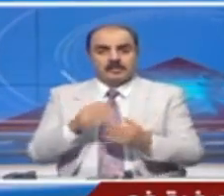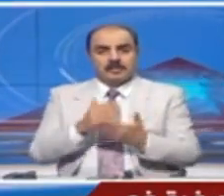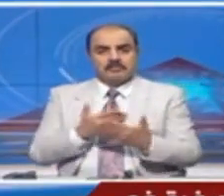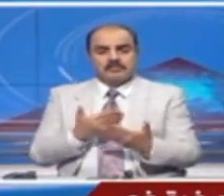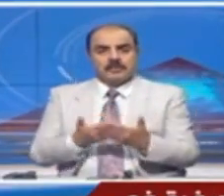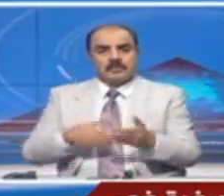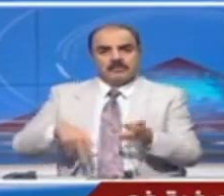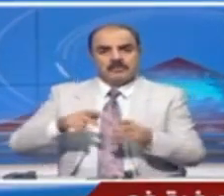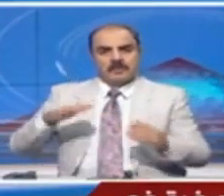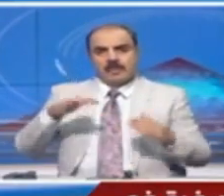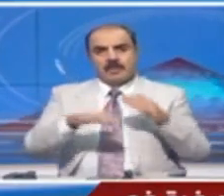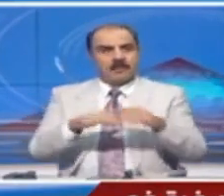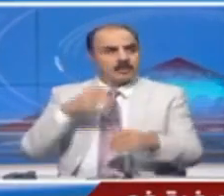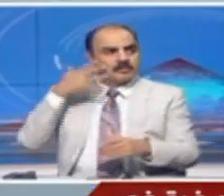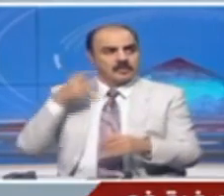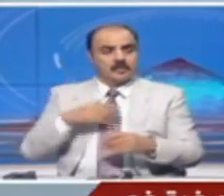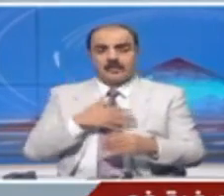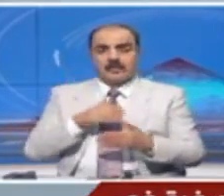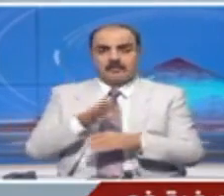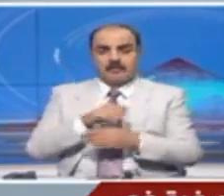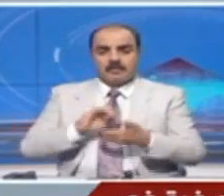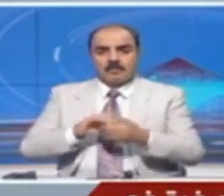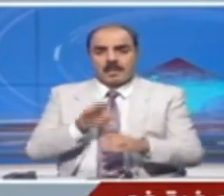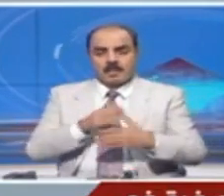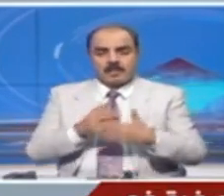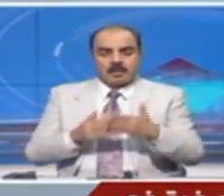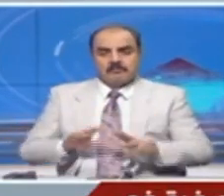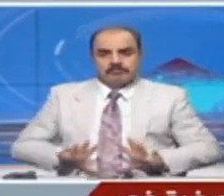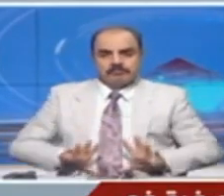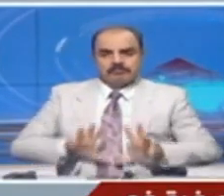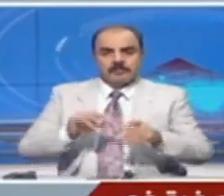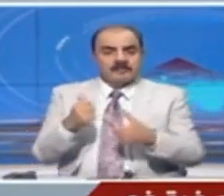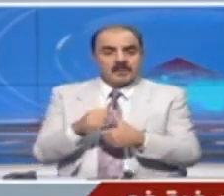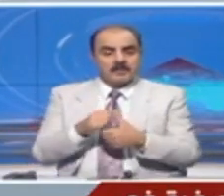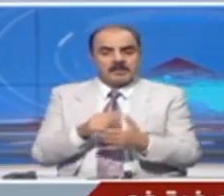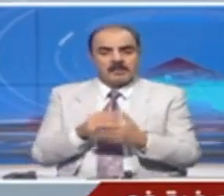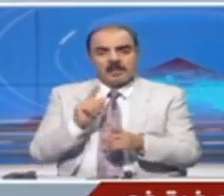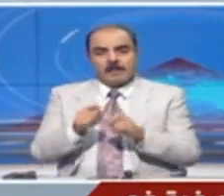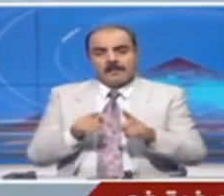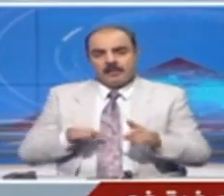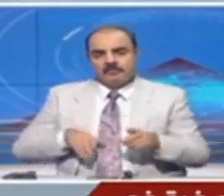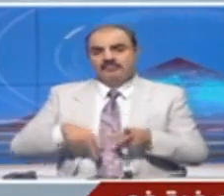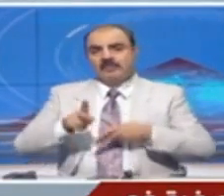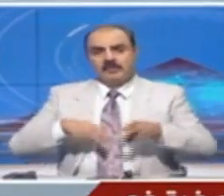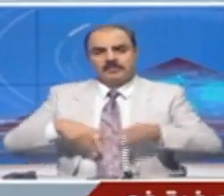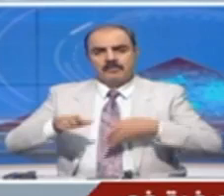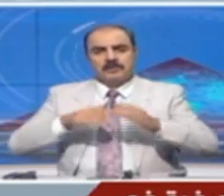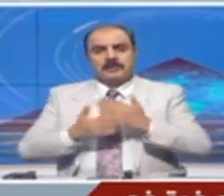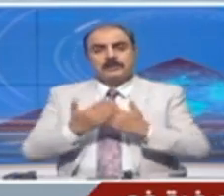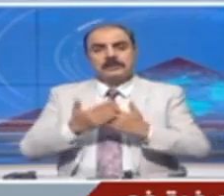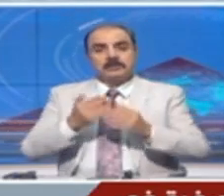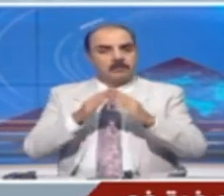الوطنية للطرق ومستشار الرئيس للتخطيط العمراني لمتابعة الموقف التنفيذي لشبكة المحاور والطرق